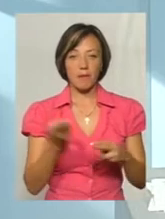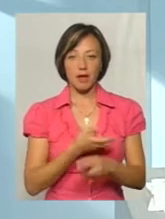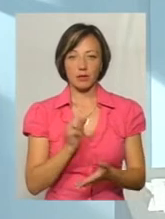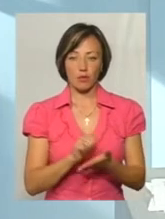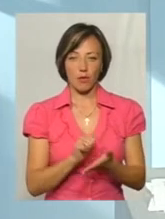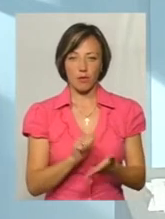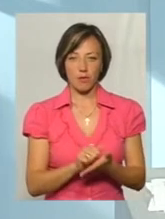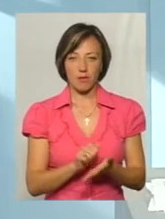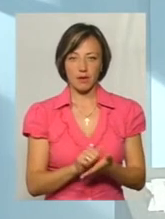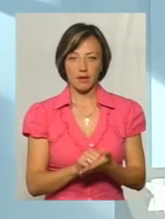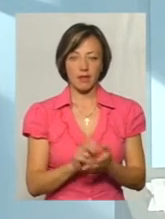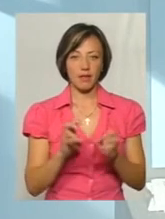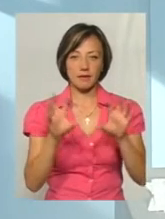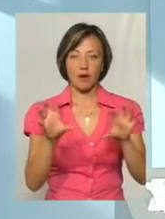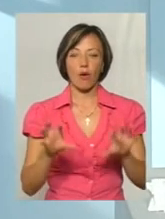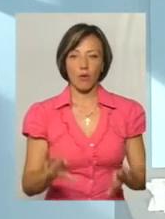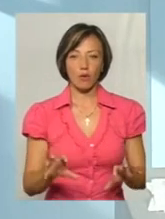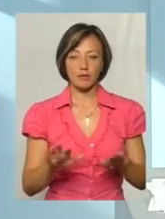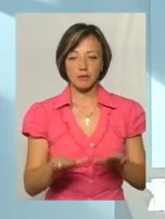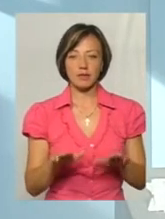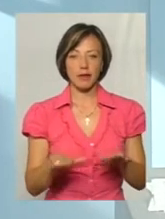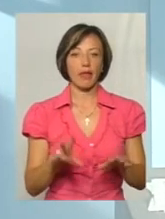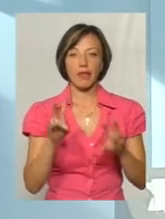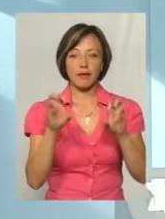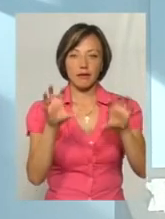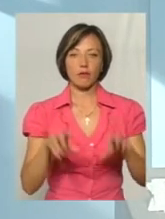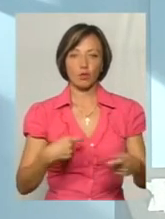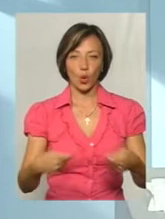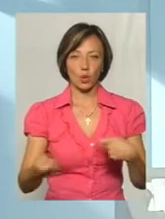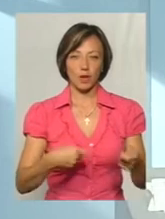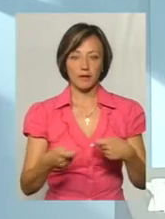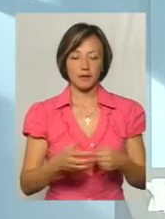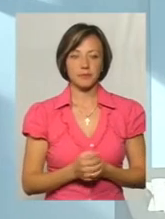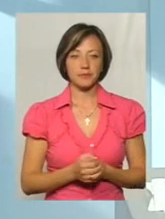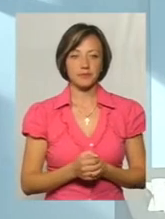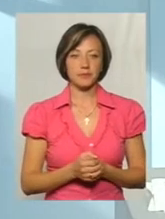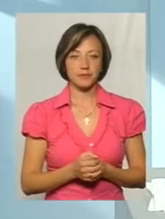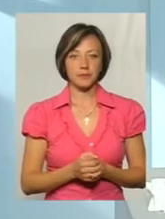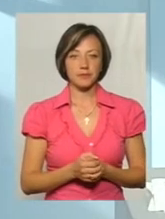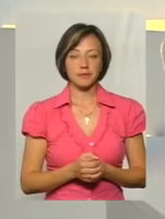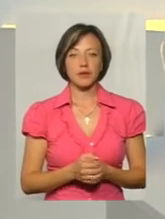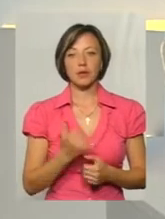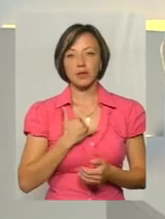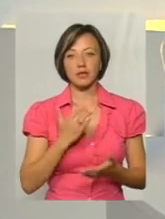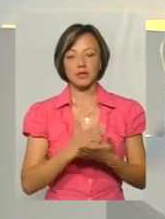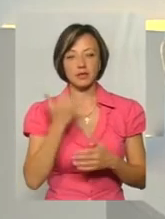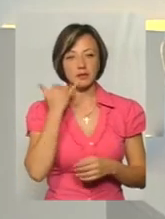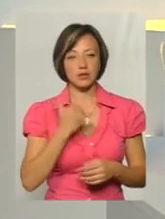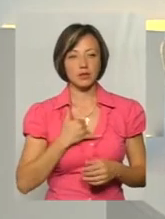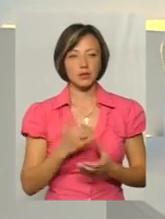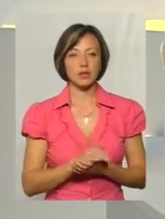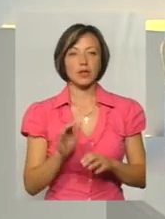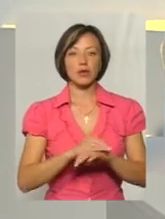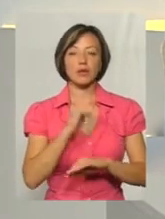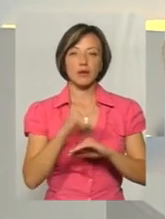санкціоновано, незаконно, в місцях незаконної торгівлі. Дякую, тобто, пане Михайло. Стихійна торгівля. У нас є ще один дзвінок.